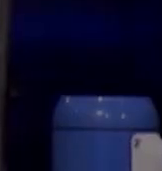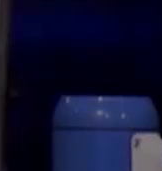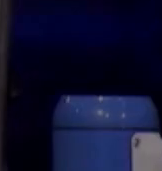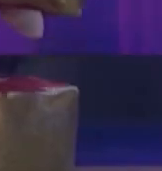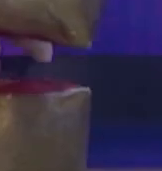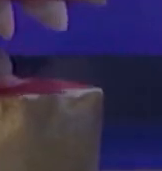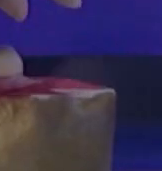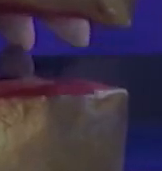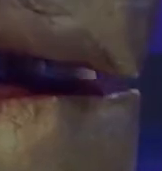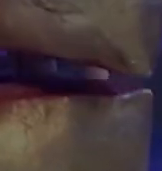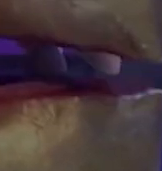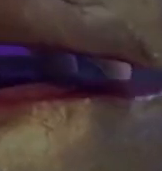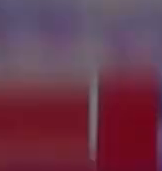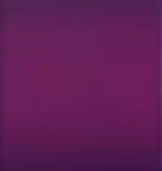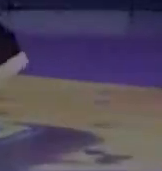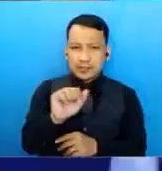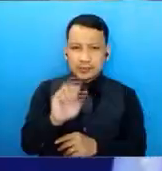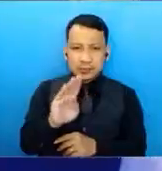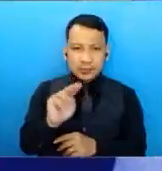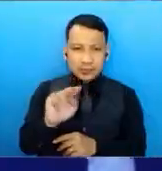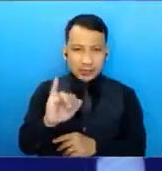ng AGB Nielsen.